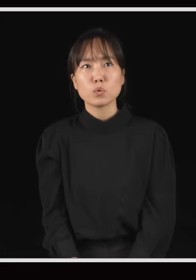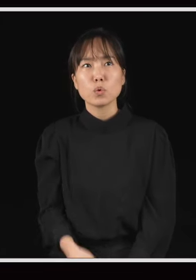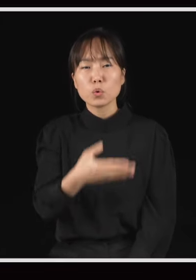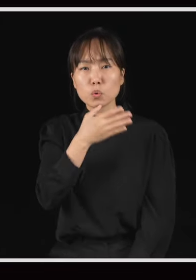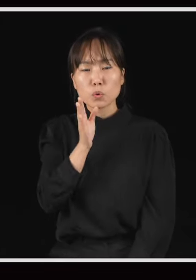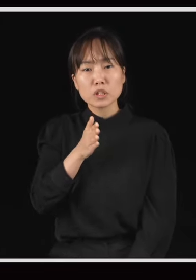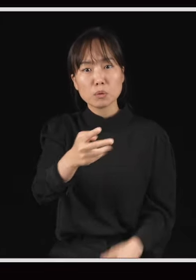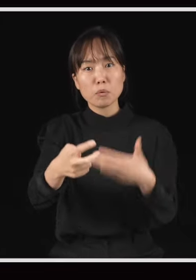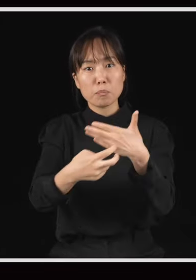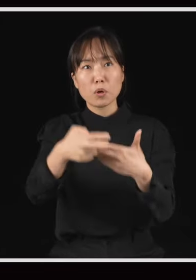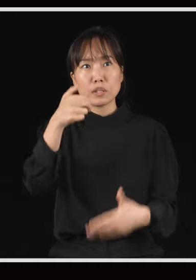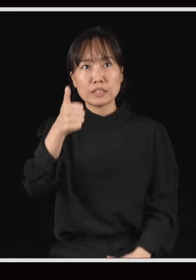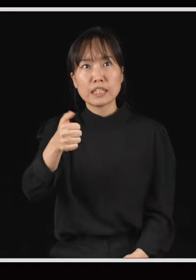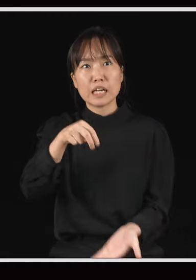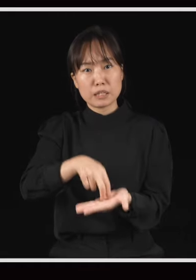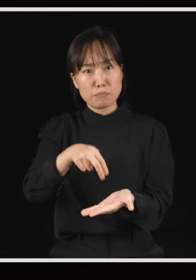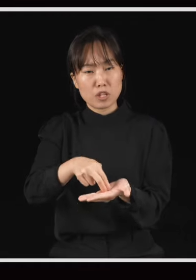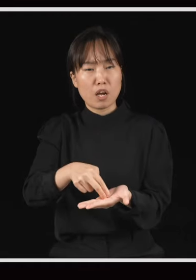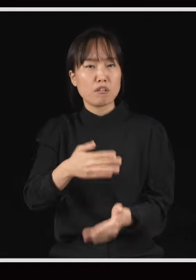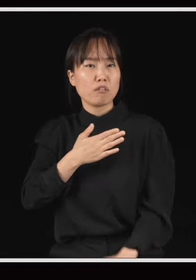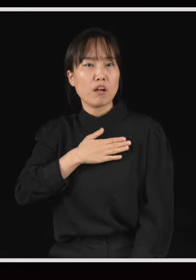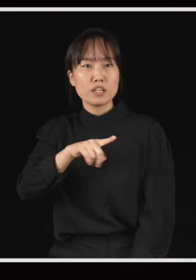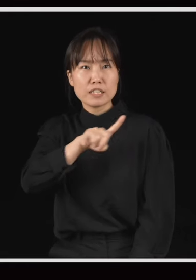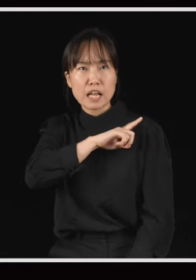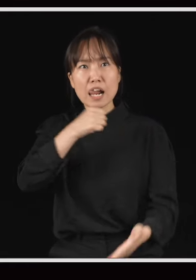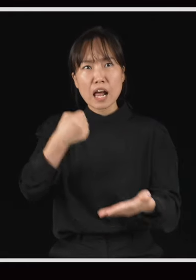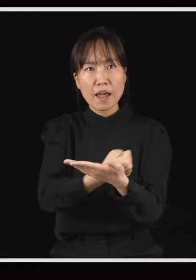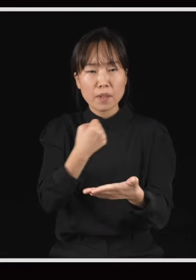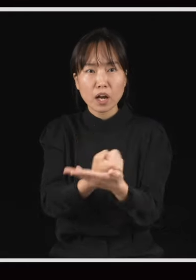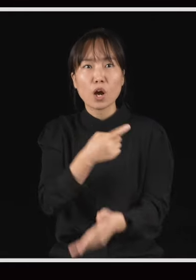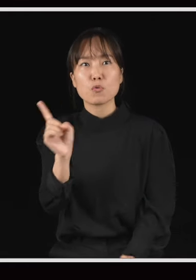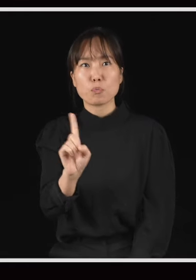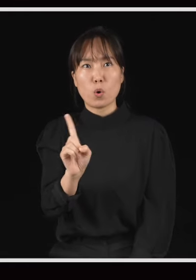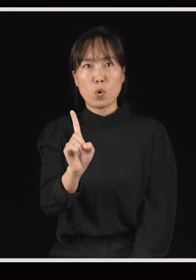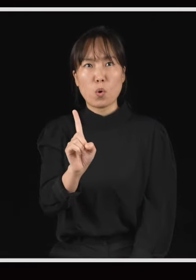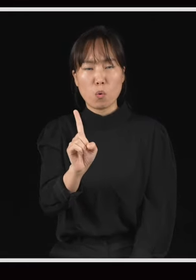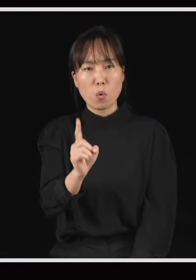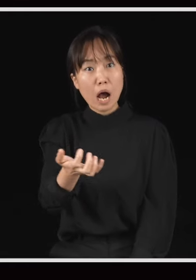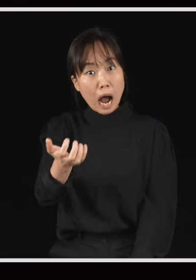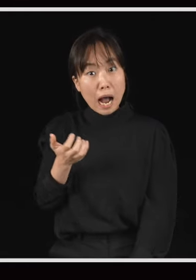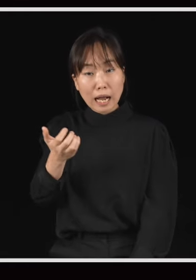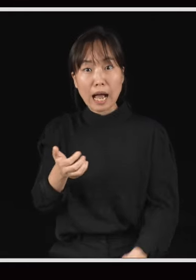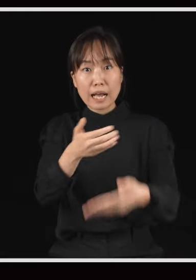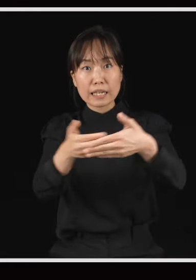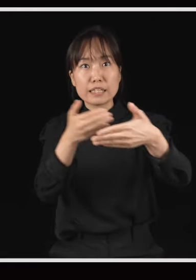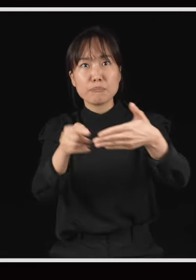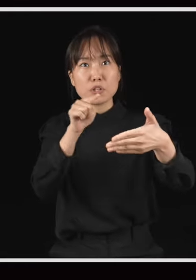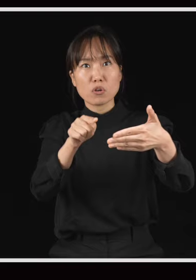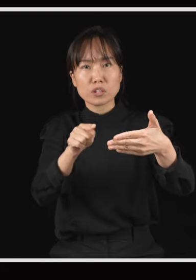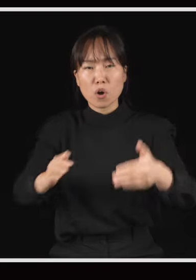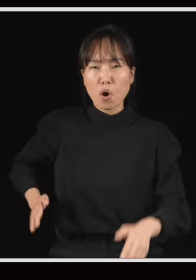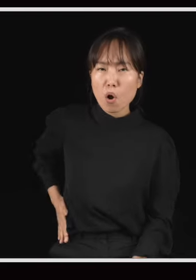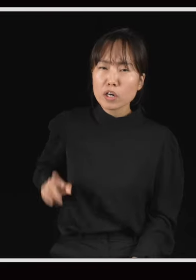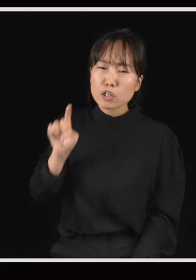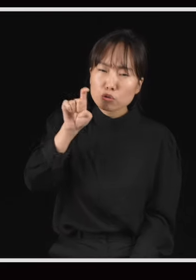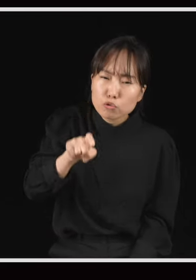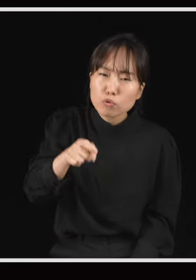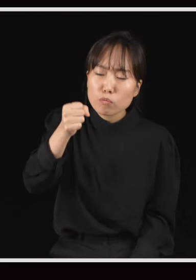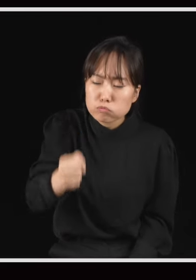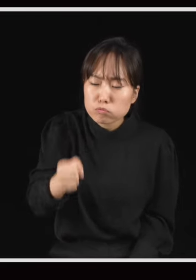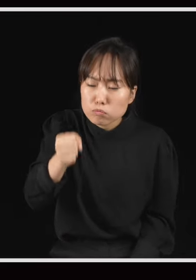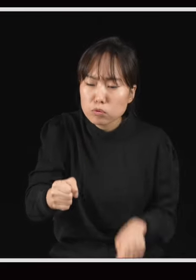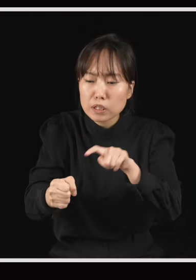더 안타까운 거는 저 이제 노인의학 하는 사람들 입장에서 노쇠, 아까 전에 허리가 굽고 지팡이를 짚은 그림을